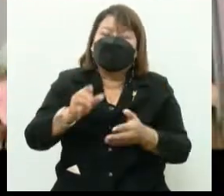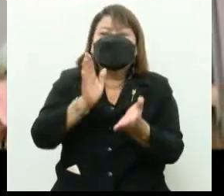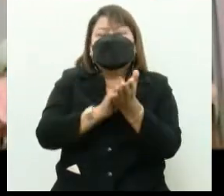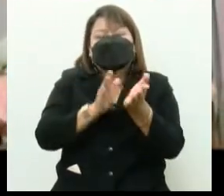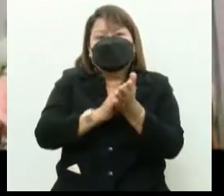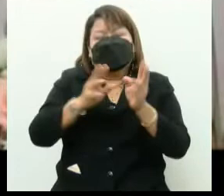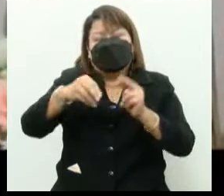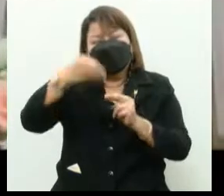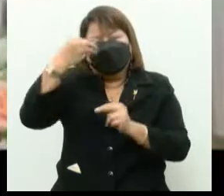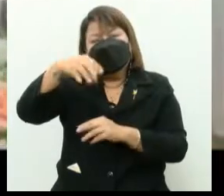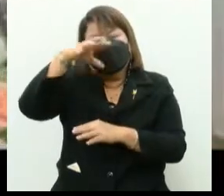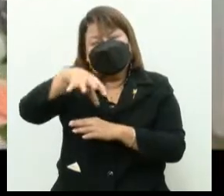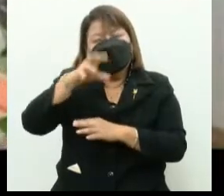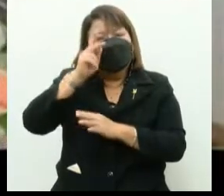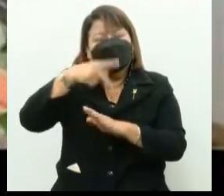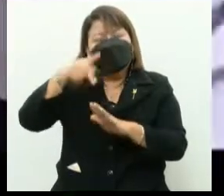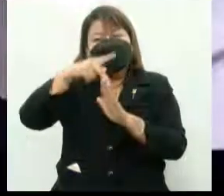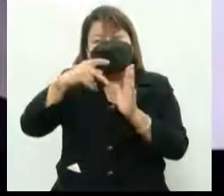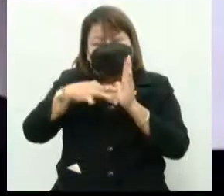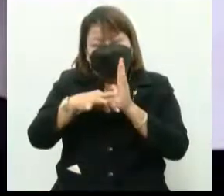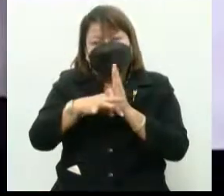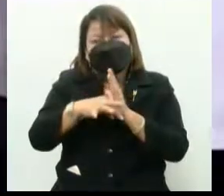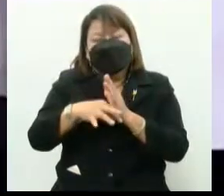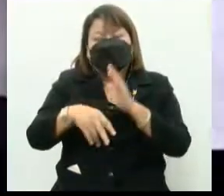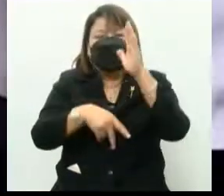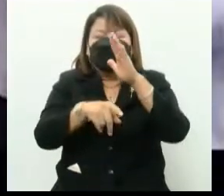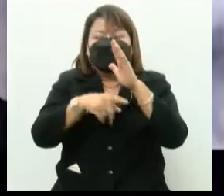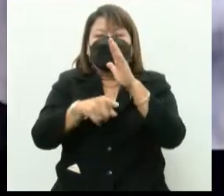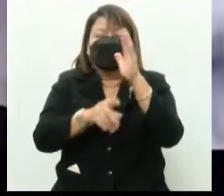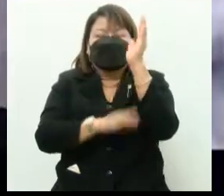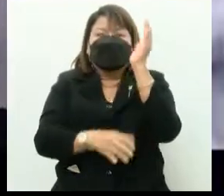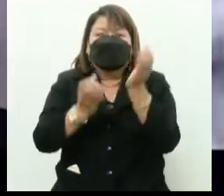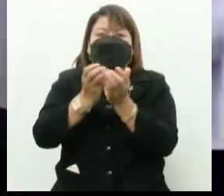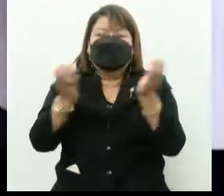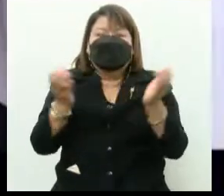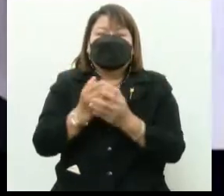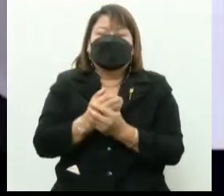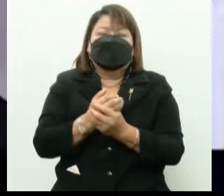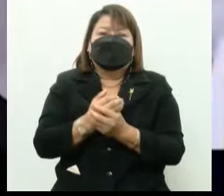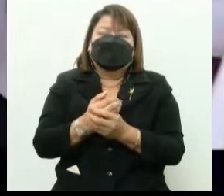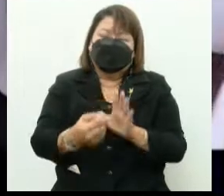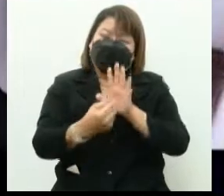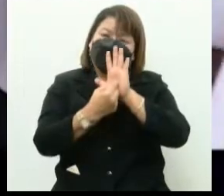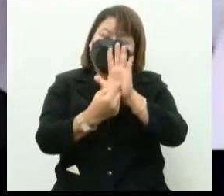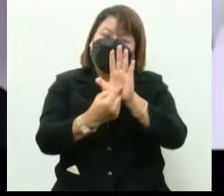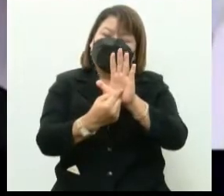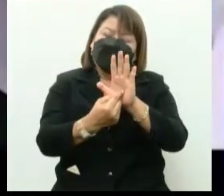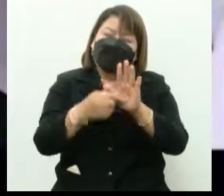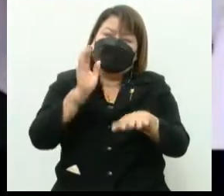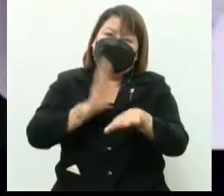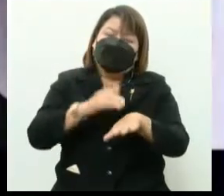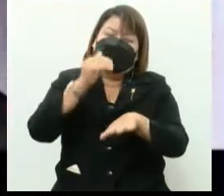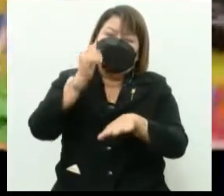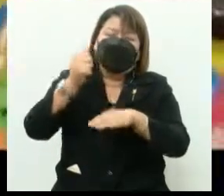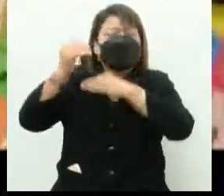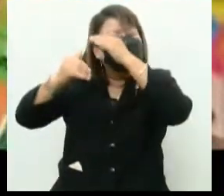เรียนในสังกัดสำนักงานเขตพื้นที่การศึกษาประถมศึกษานครศรีธรรมราชเขต2ที่ได้แสดงออกถึงศักยภาพการพัฒนา